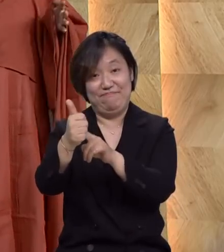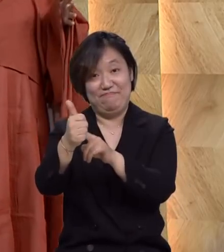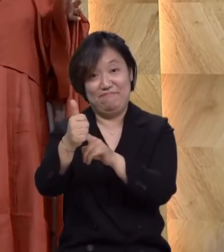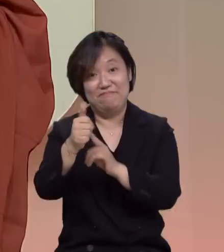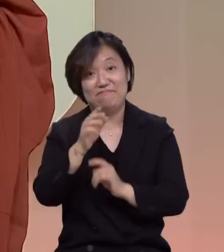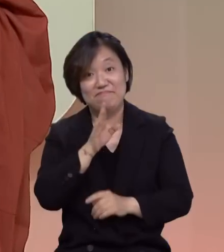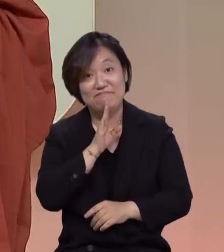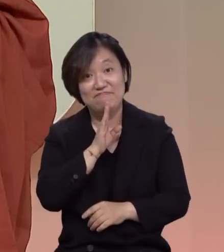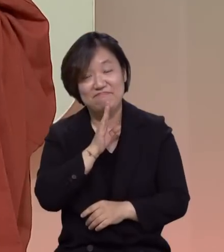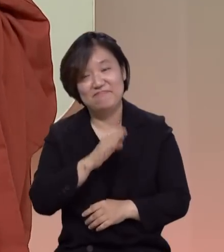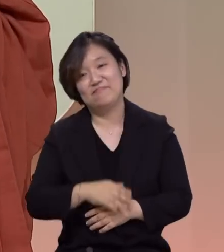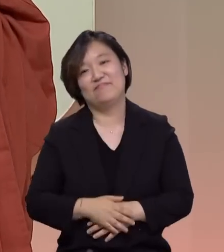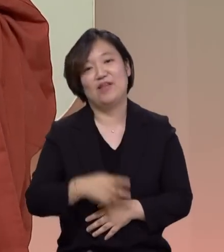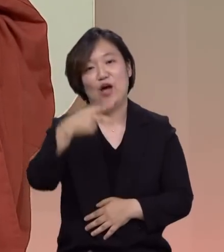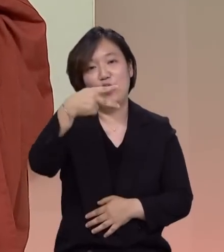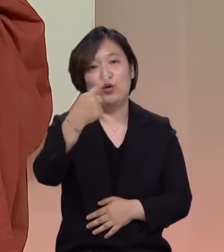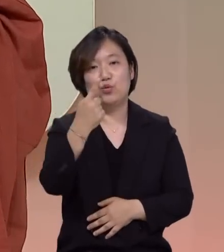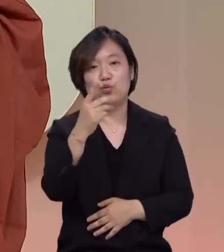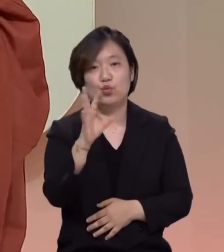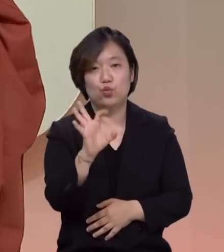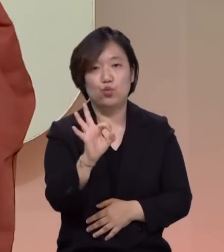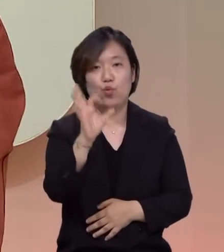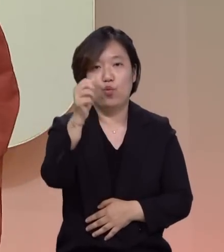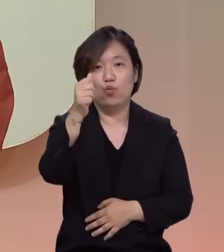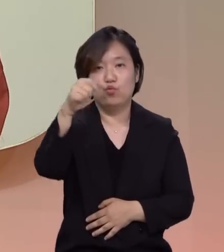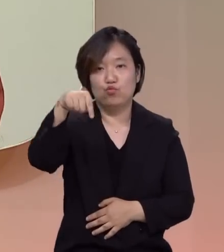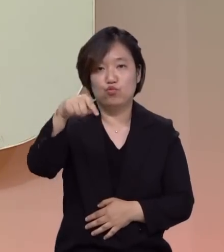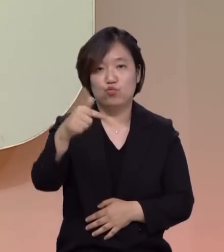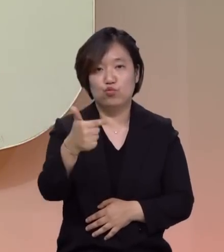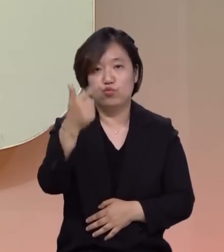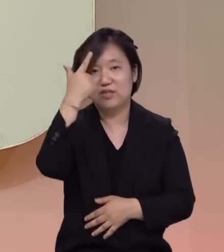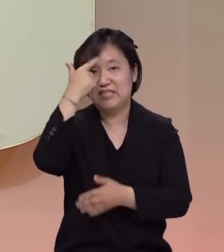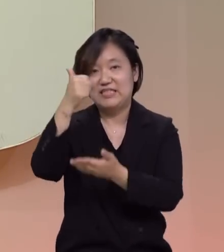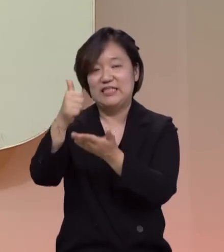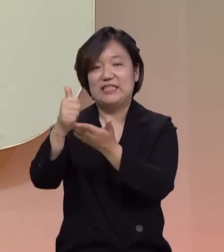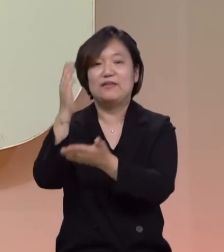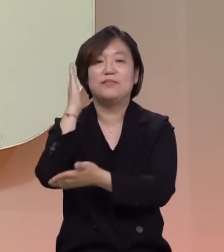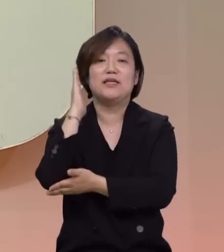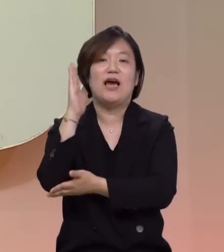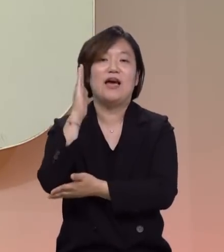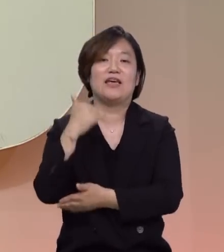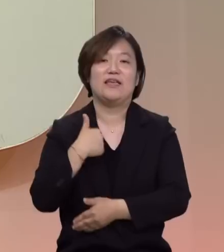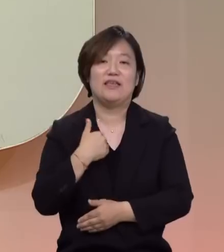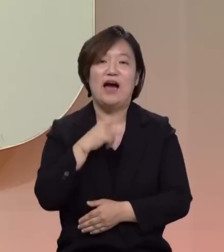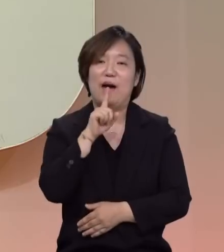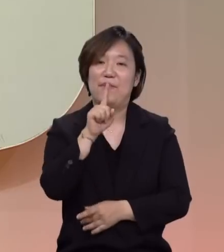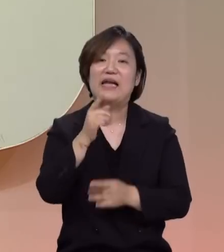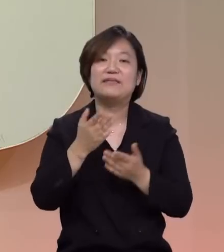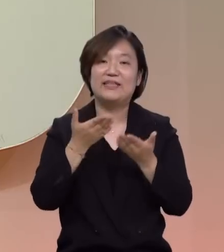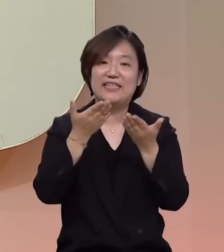또이 동은 스님께서 또 직접 해주신 이야기입니다